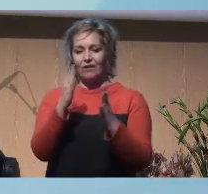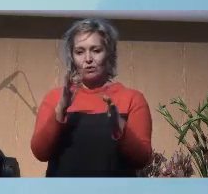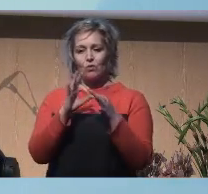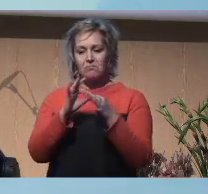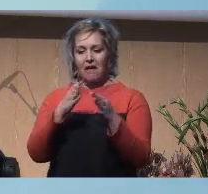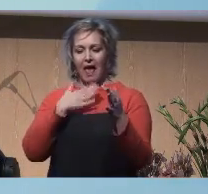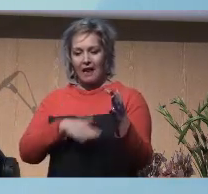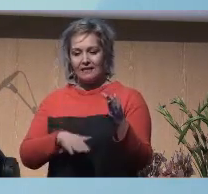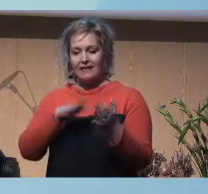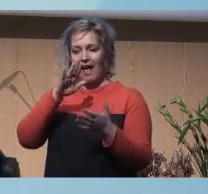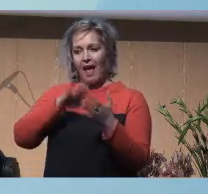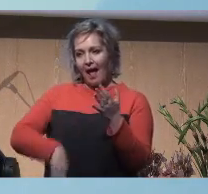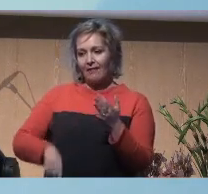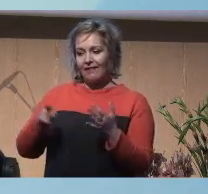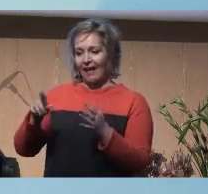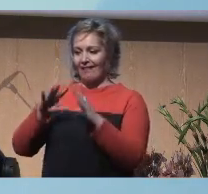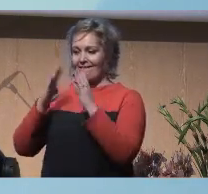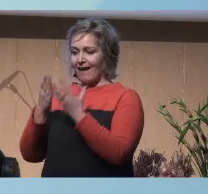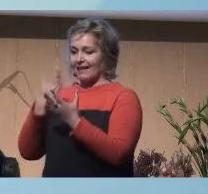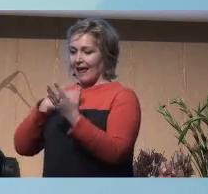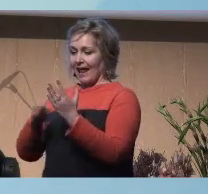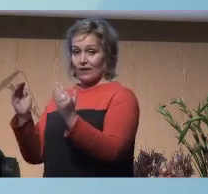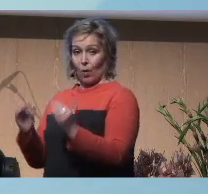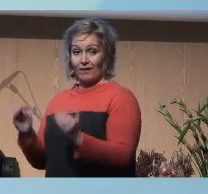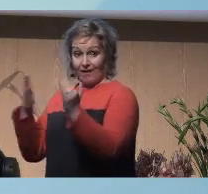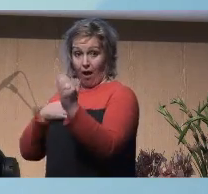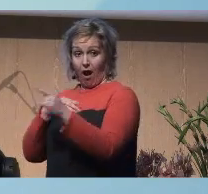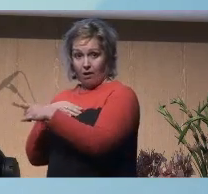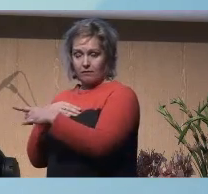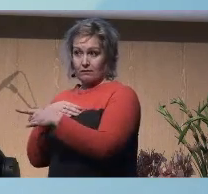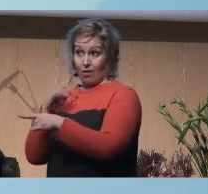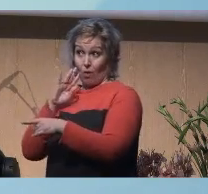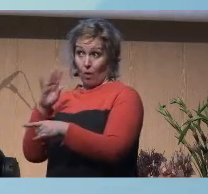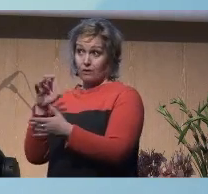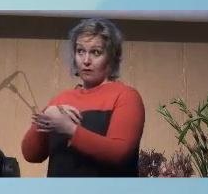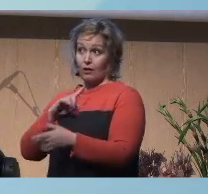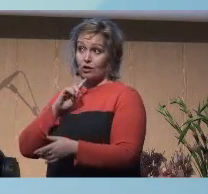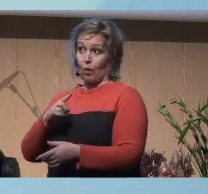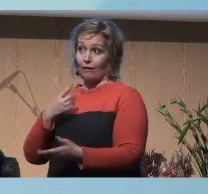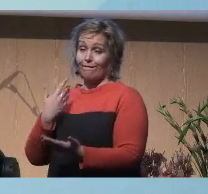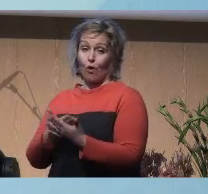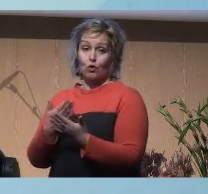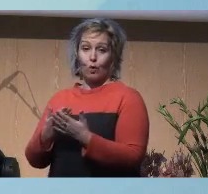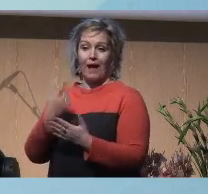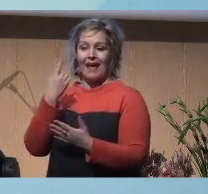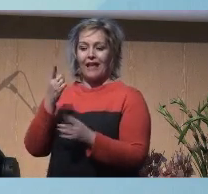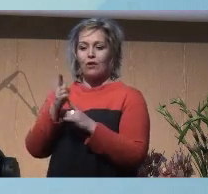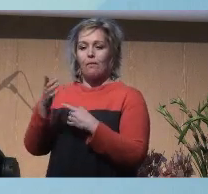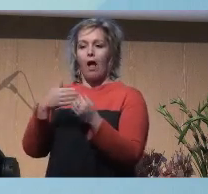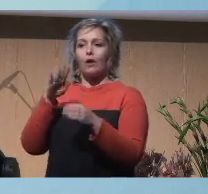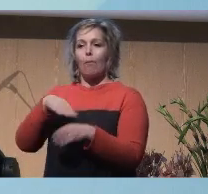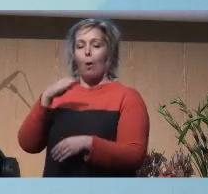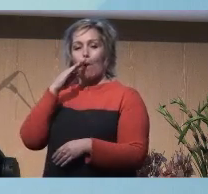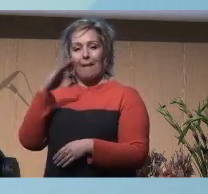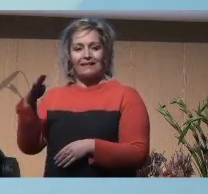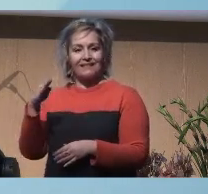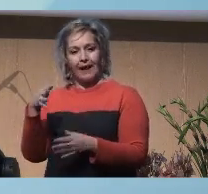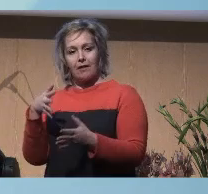helse enn den Verdens helseorganisasjon har, og vi har hørt også statsråden foreslå en som handler om å mestre